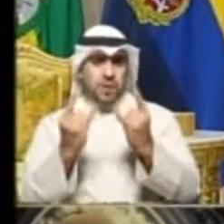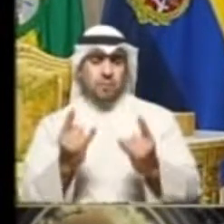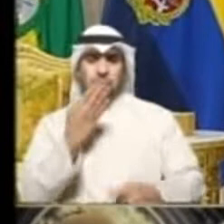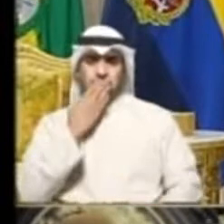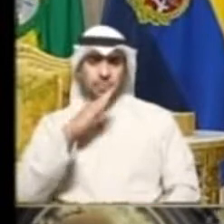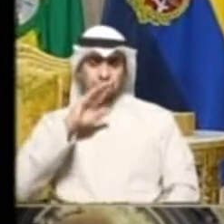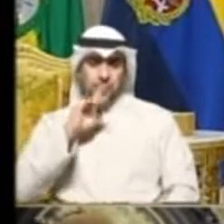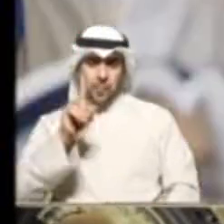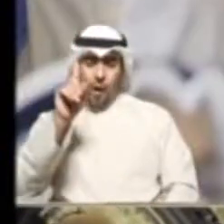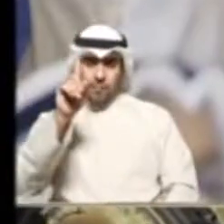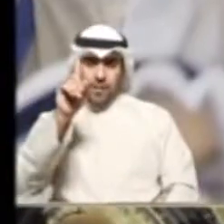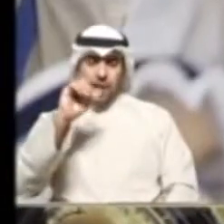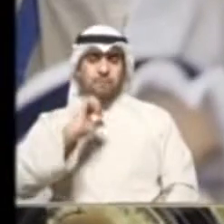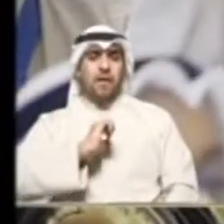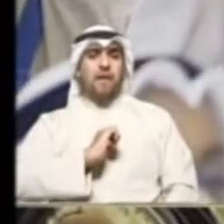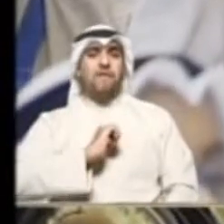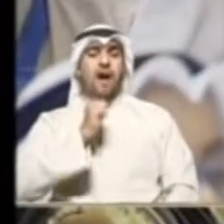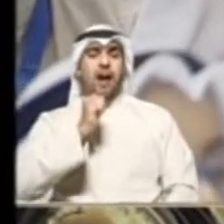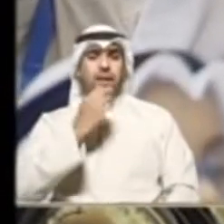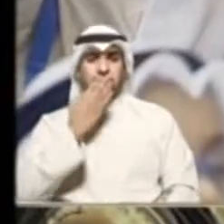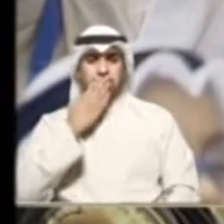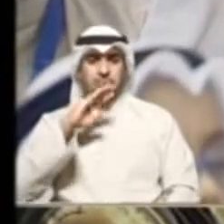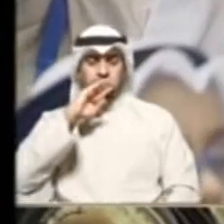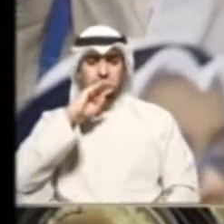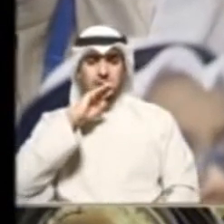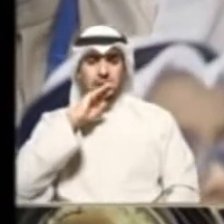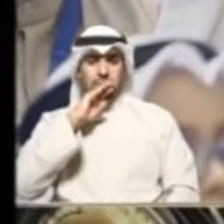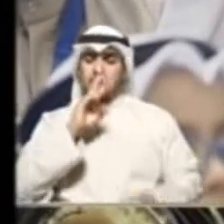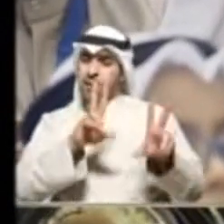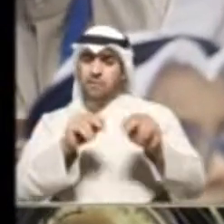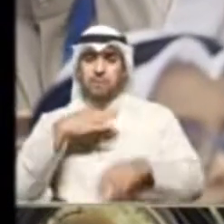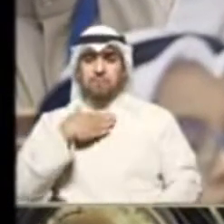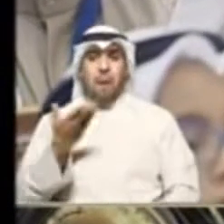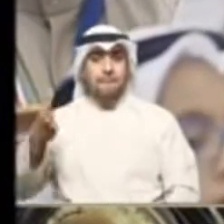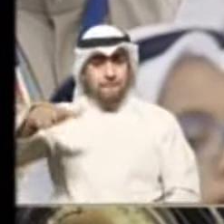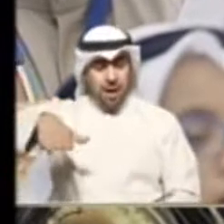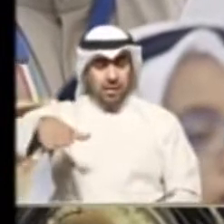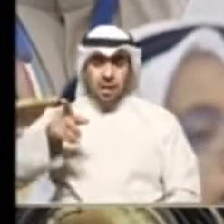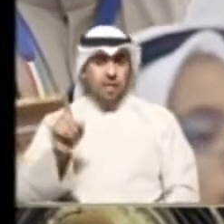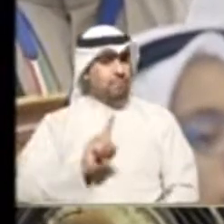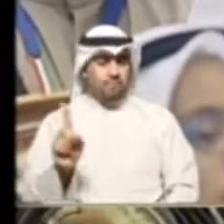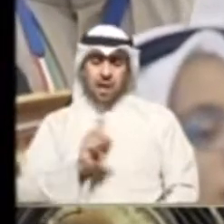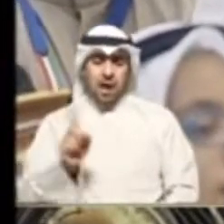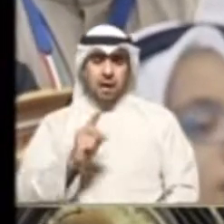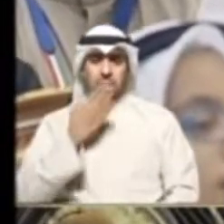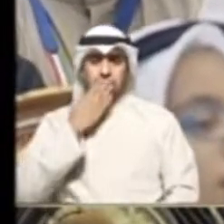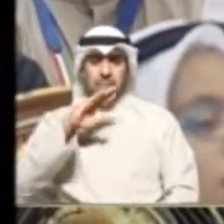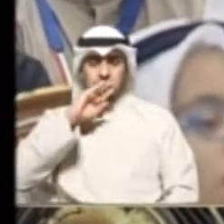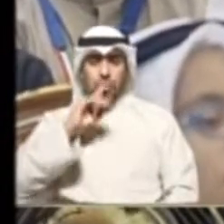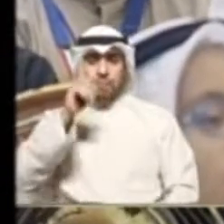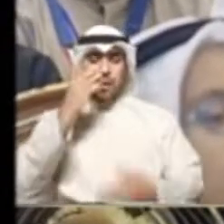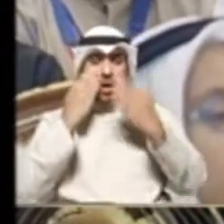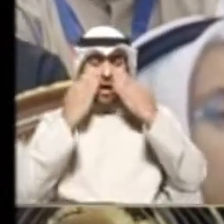وجعلهم يفتخرون فيهم حتى وهم أموات. إنهم ليسوا أموات بل أحياء